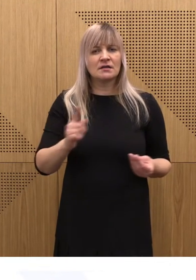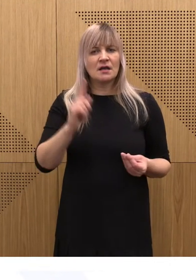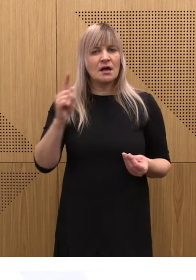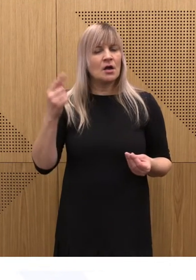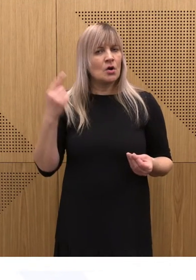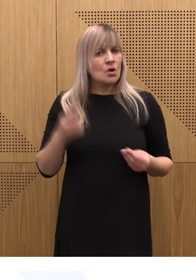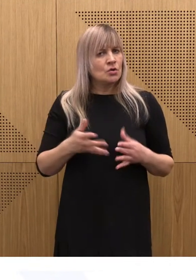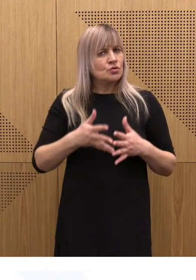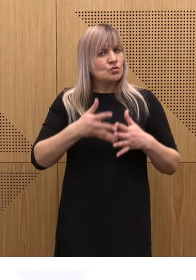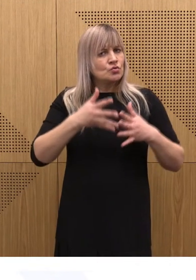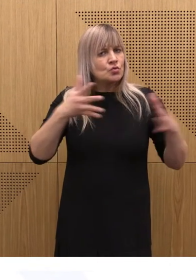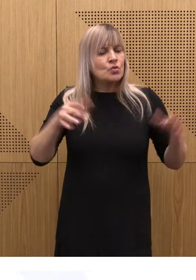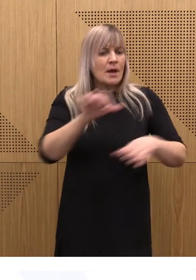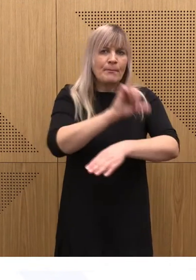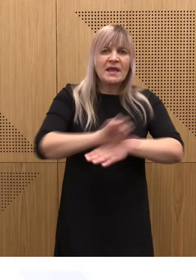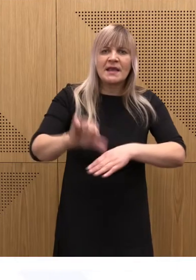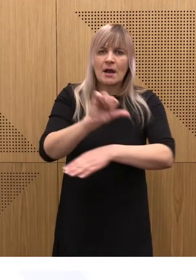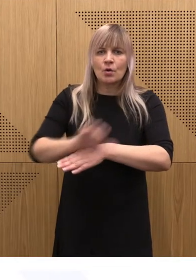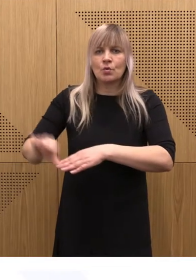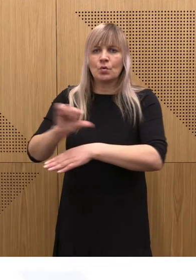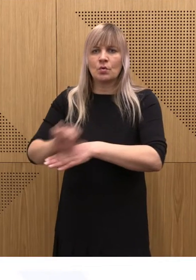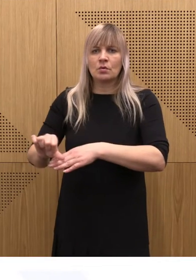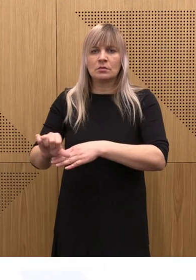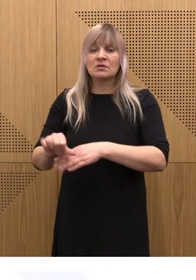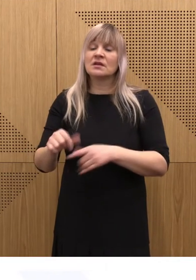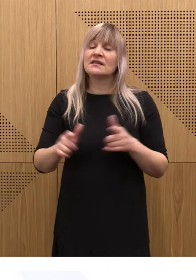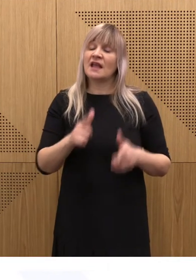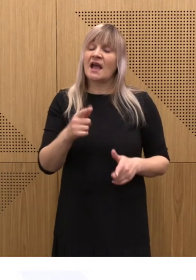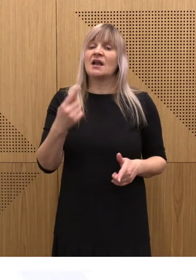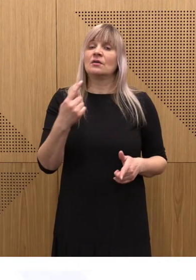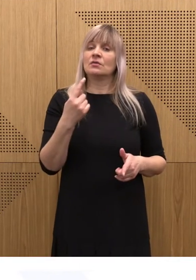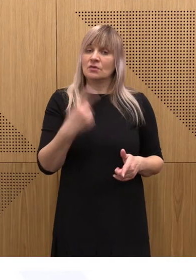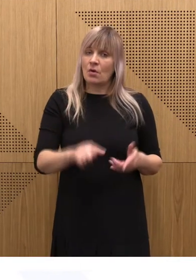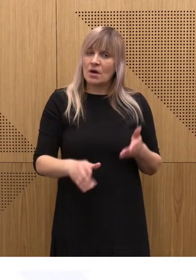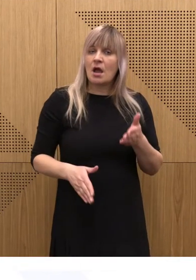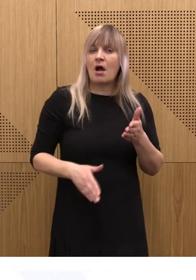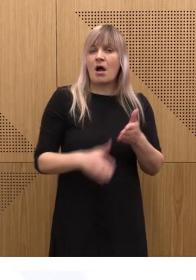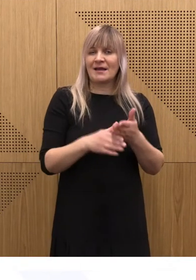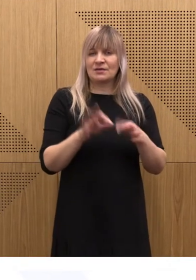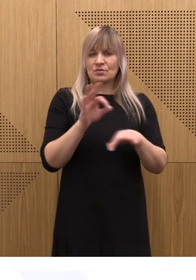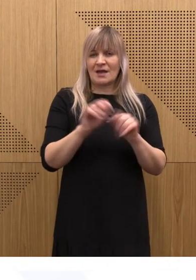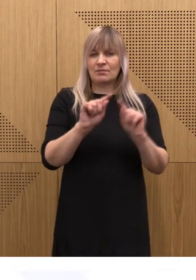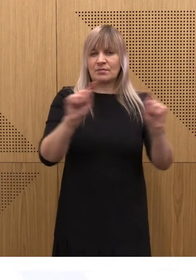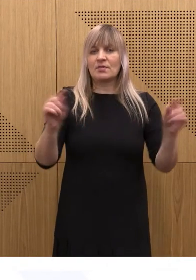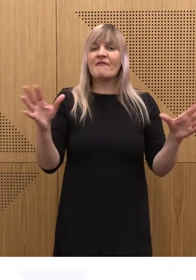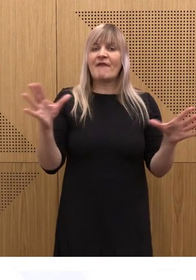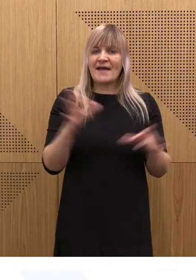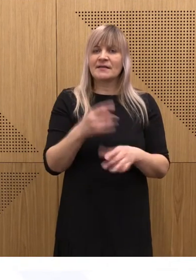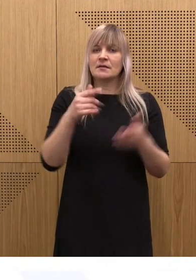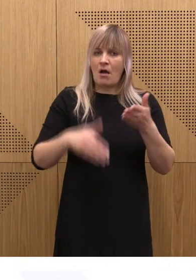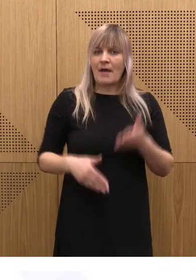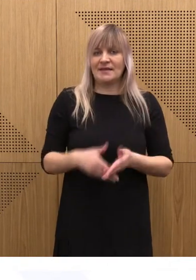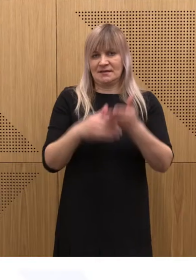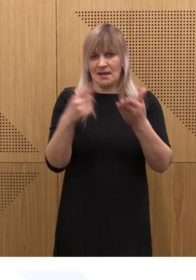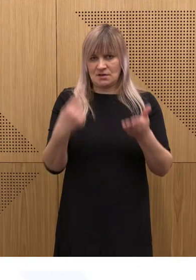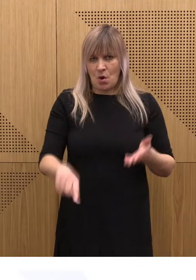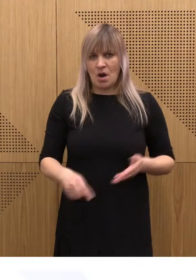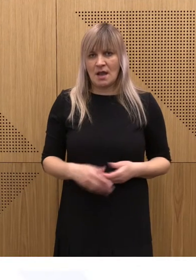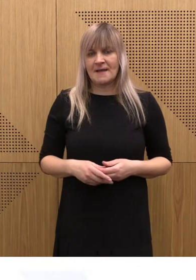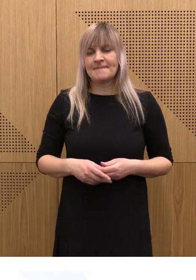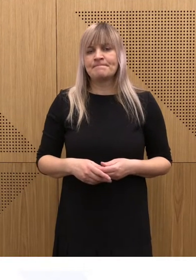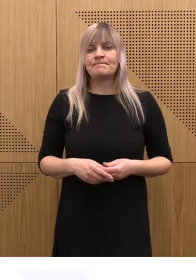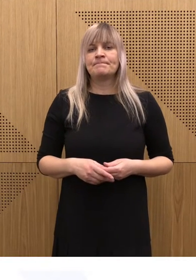väga suured piirangud, siis tegelikult see aitas seda R-i alla viia ja ma tõesti väga loodan seda,